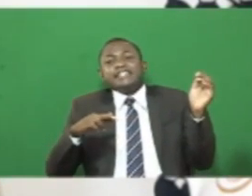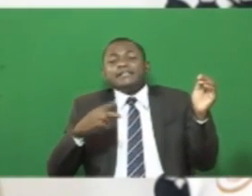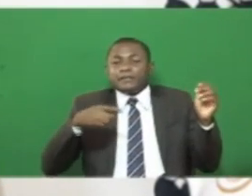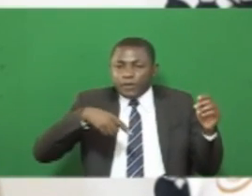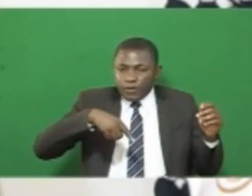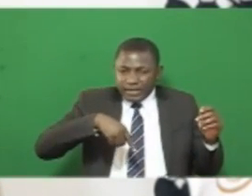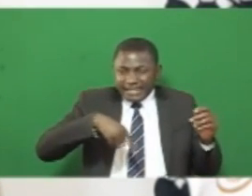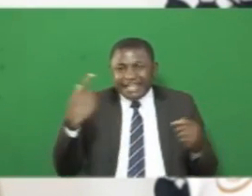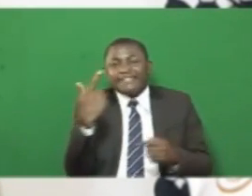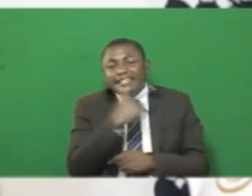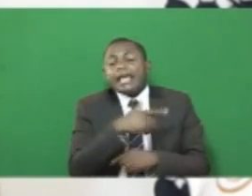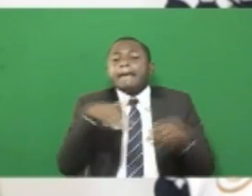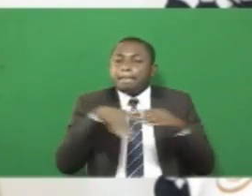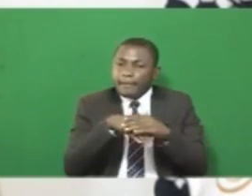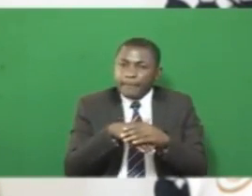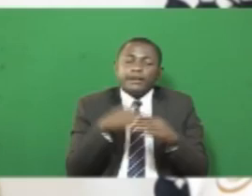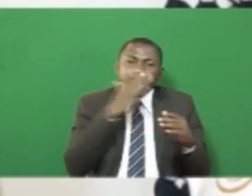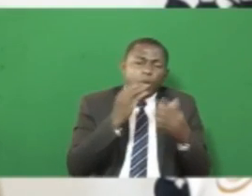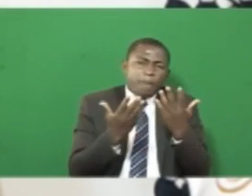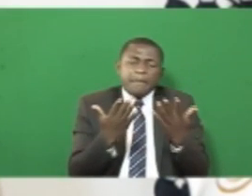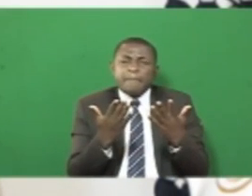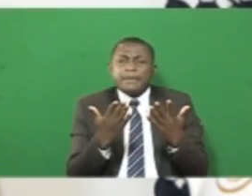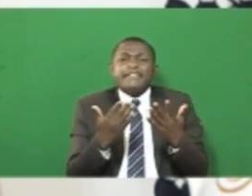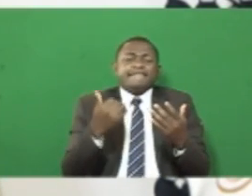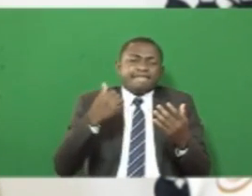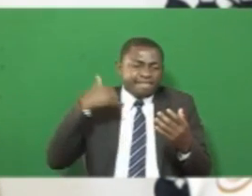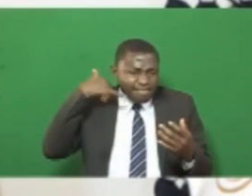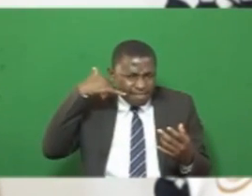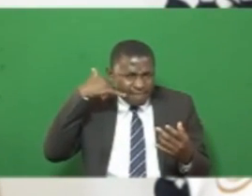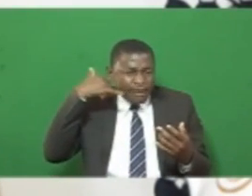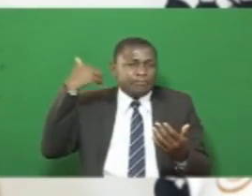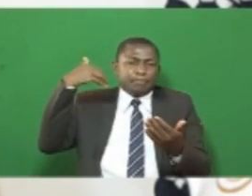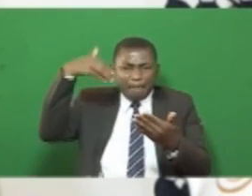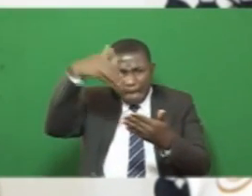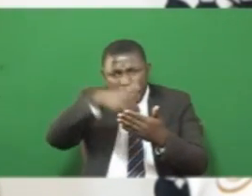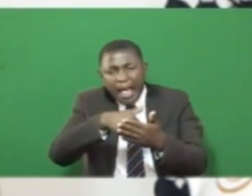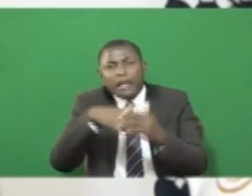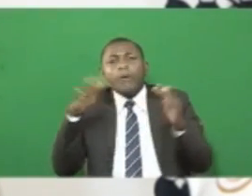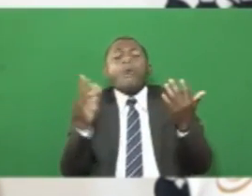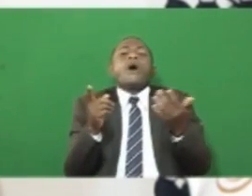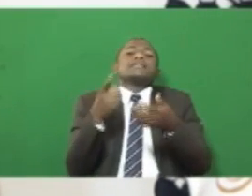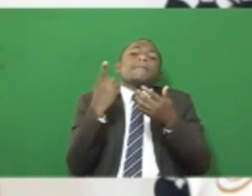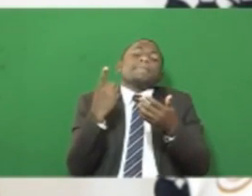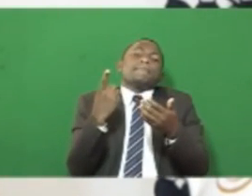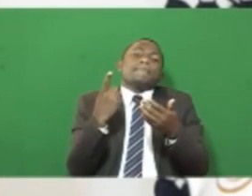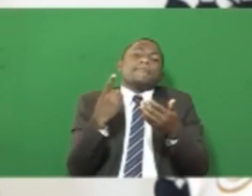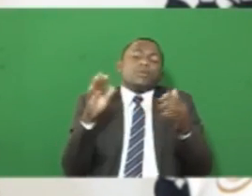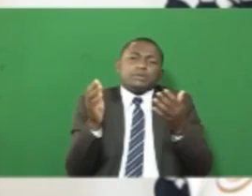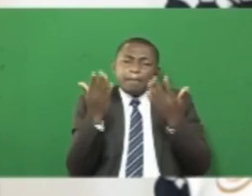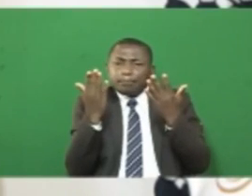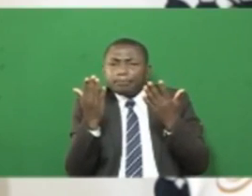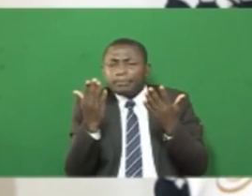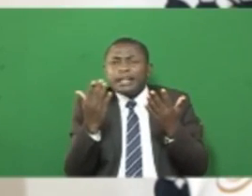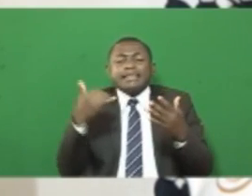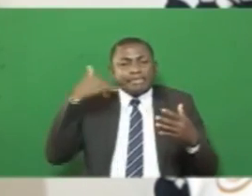yenyu kana kuti munogona kufona direct kana kutumira ma SMS ma WhatsApp messages kufoni namba